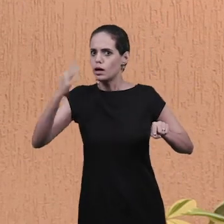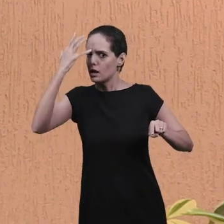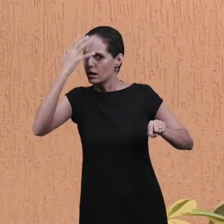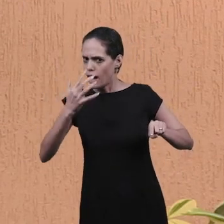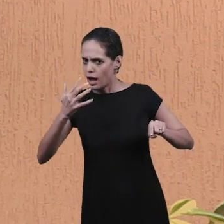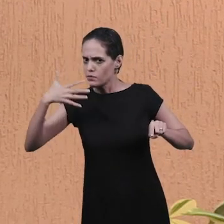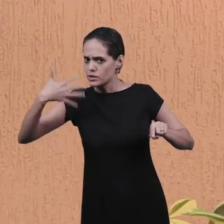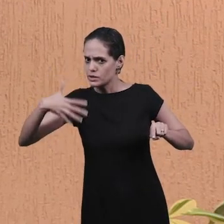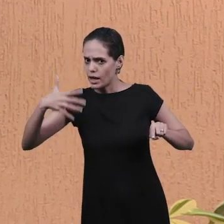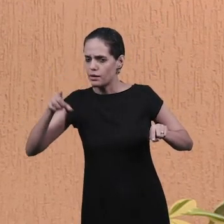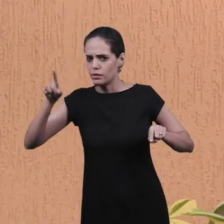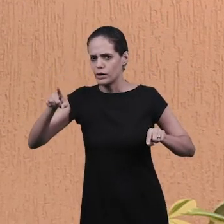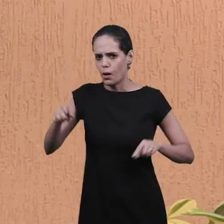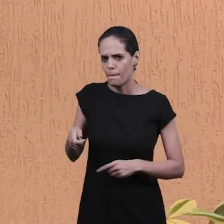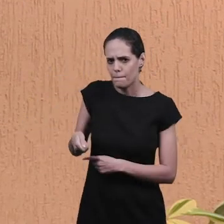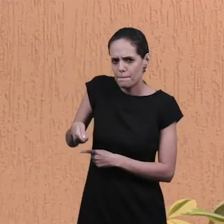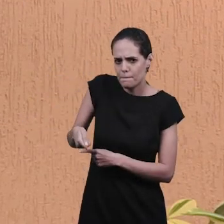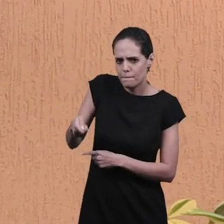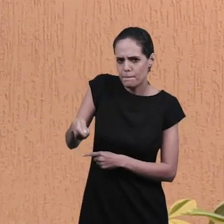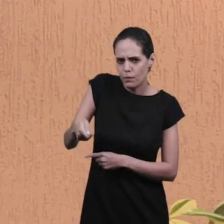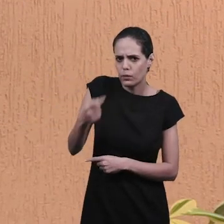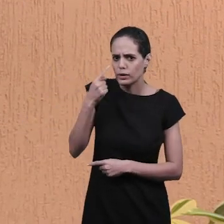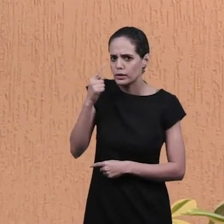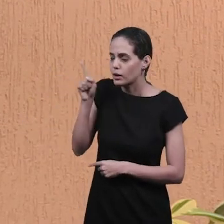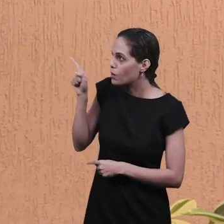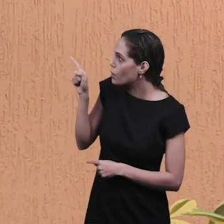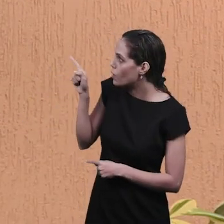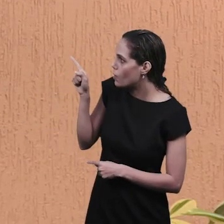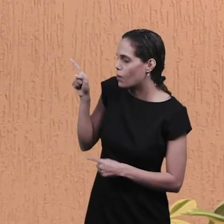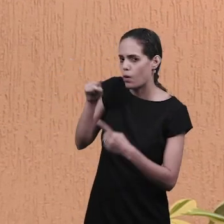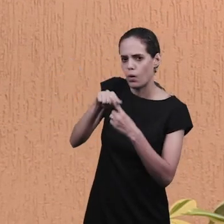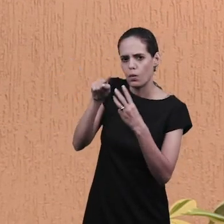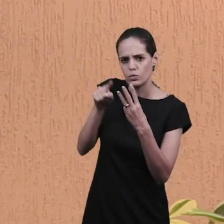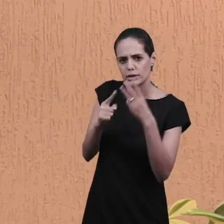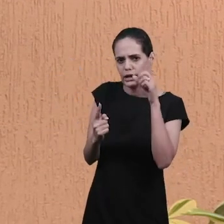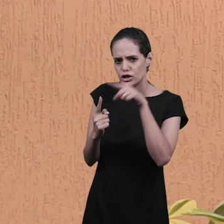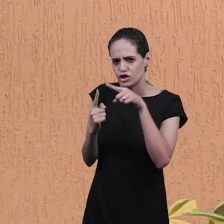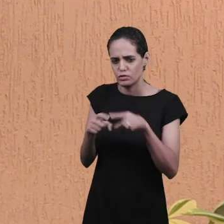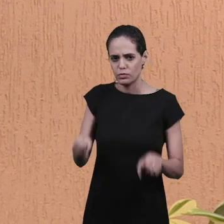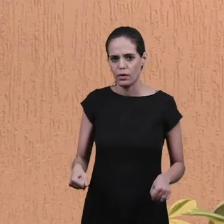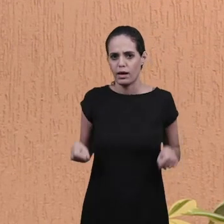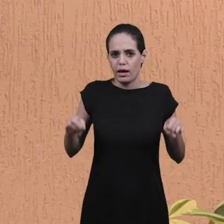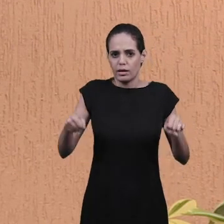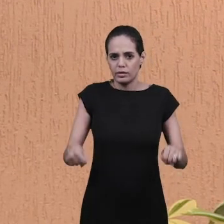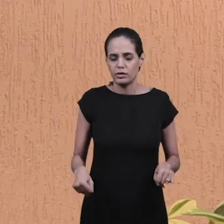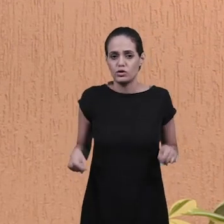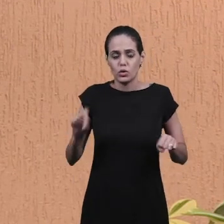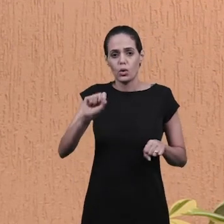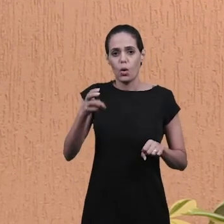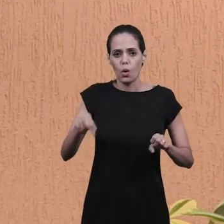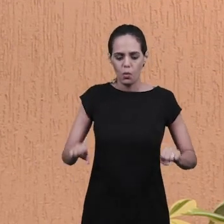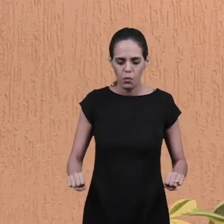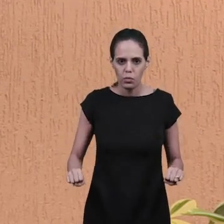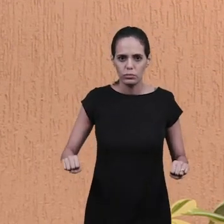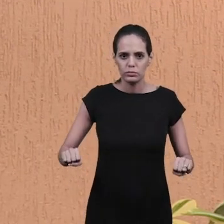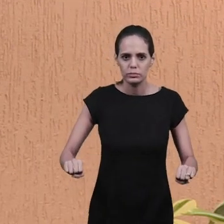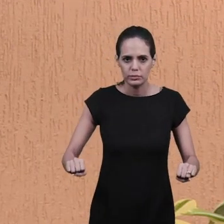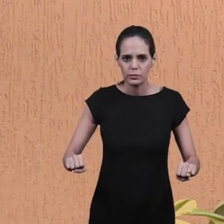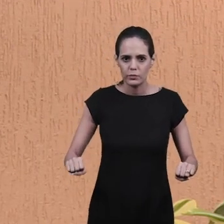béquilles qui prend ici, des chaises roulantes ou des